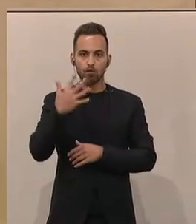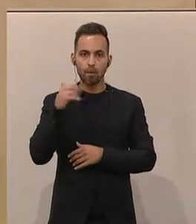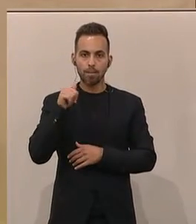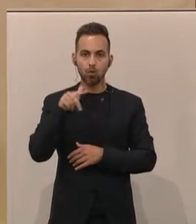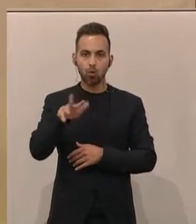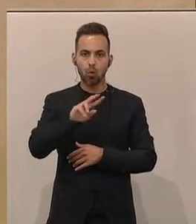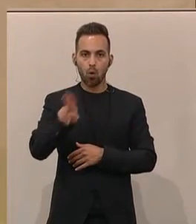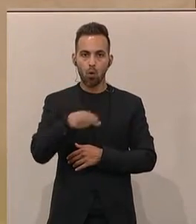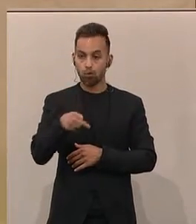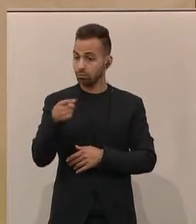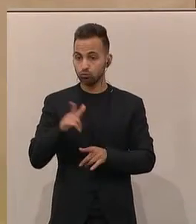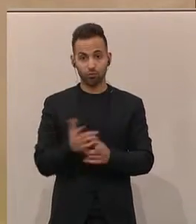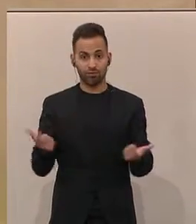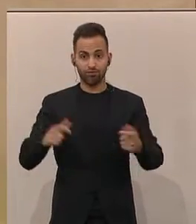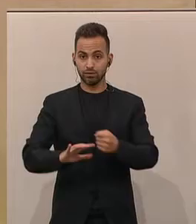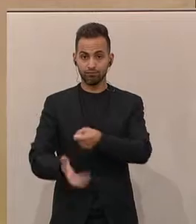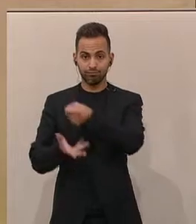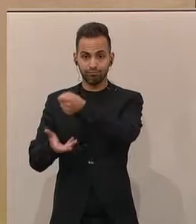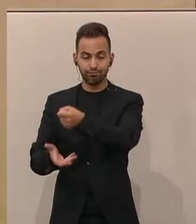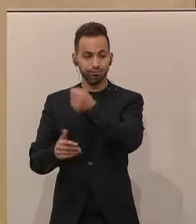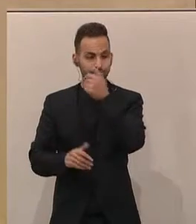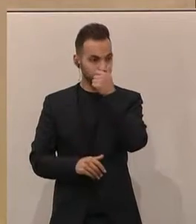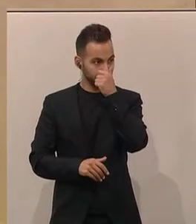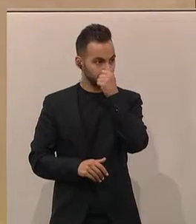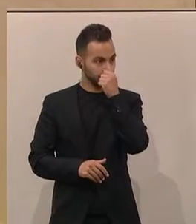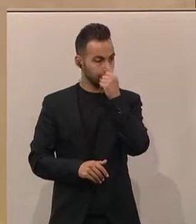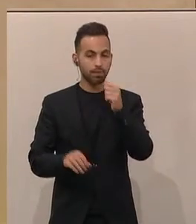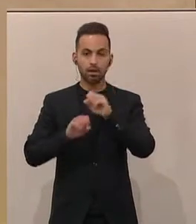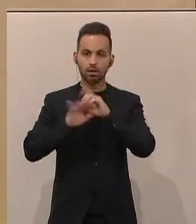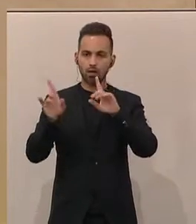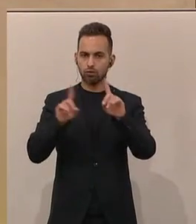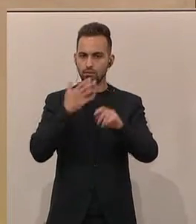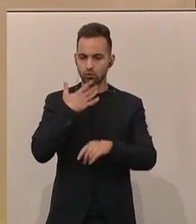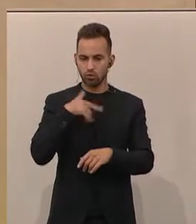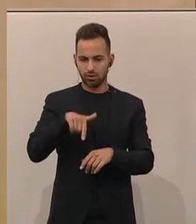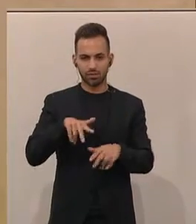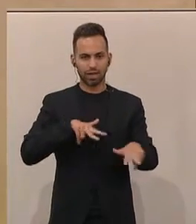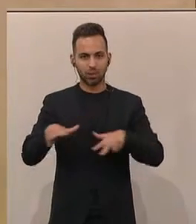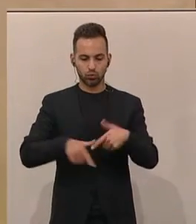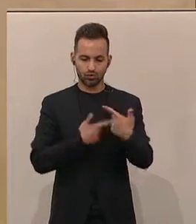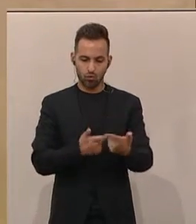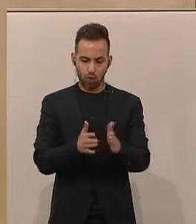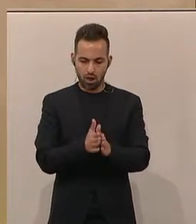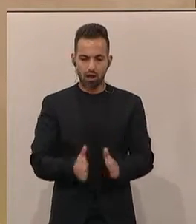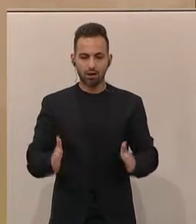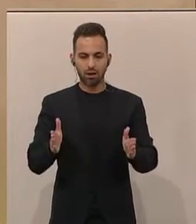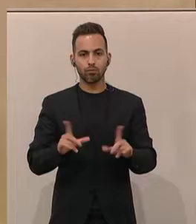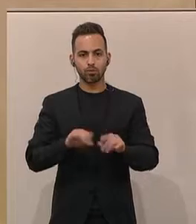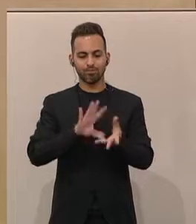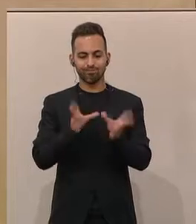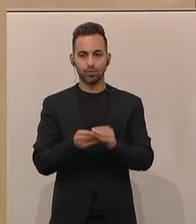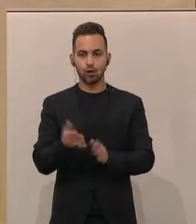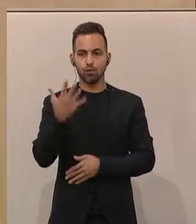wurde sichergestellt. Zur Klarstellung: in dieser gegenständlichen Regierungsvorlage ändern wir also